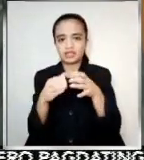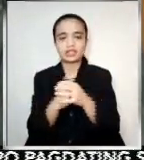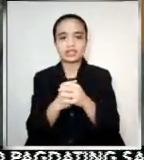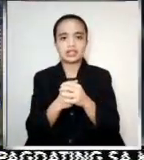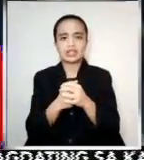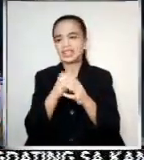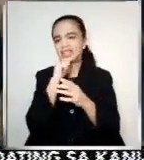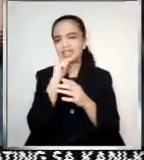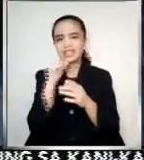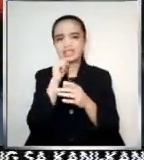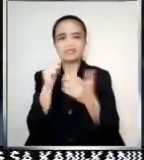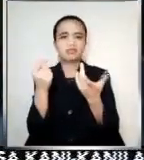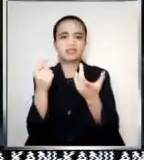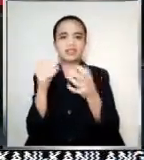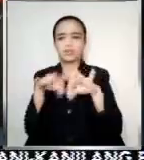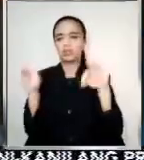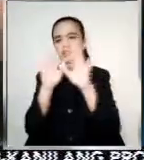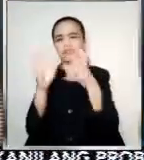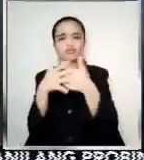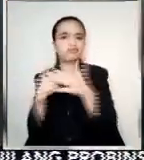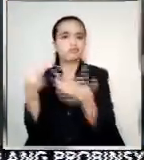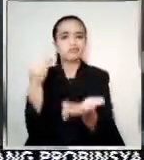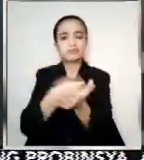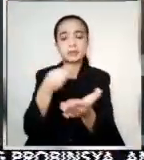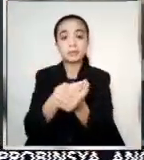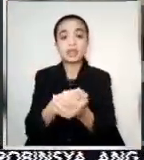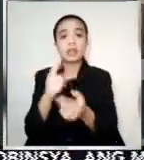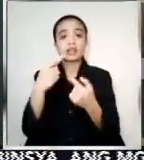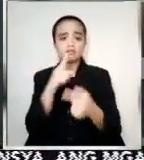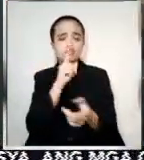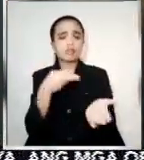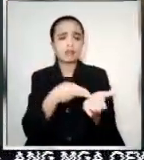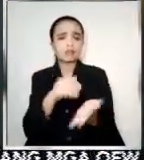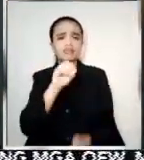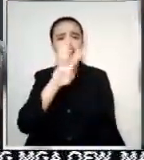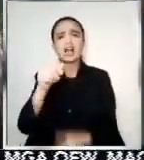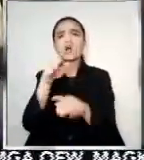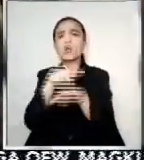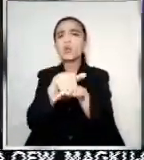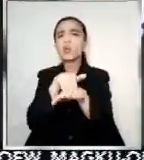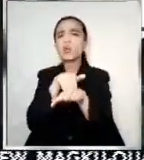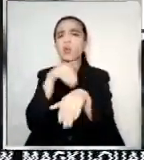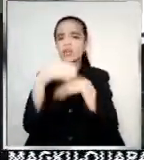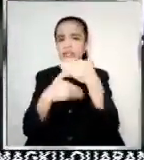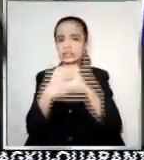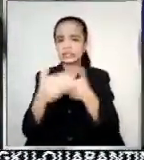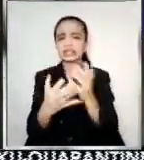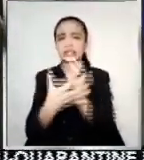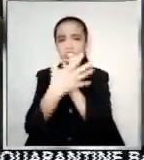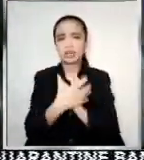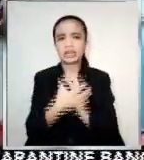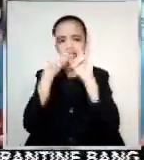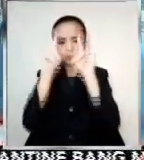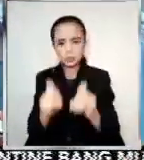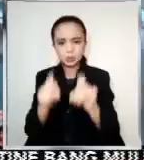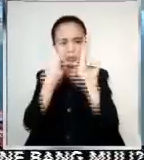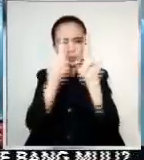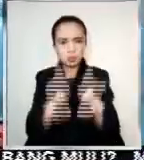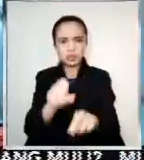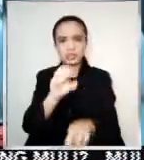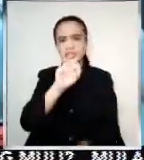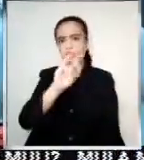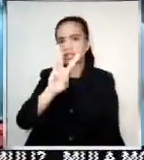lang. Aminado ang OWA na naging mabagal ang proseso ng quarantine at testing sa mga OFW. May